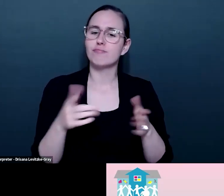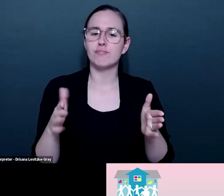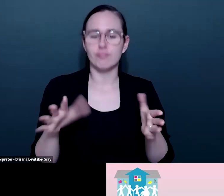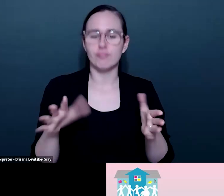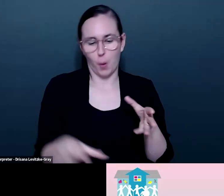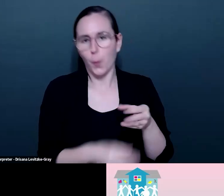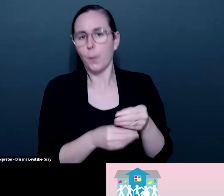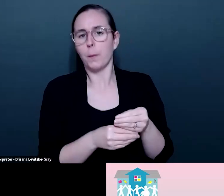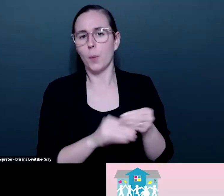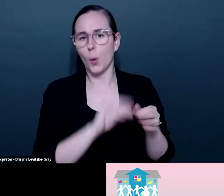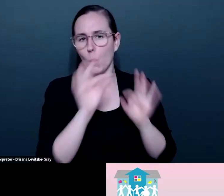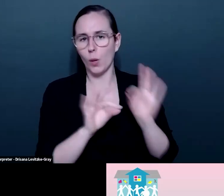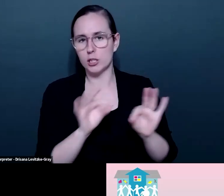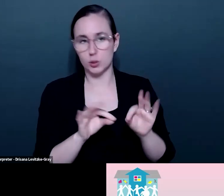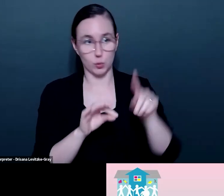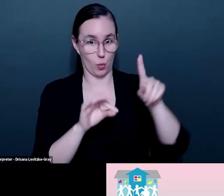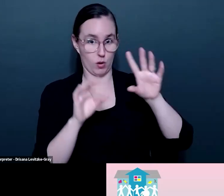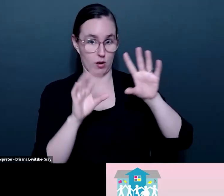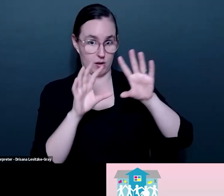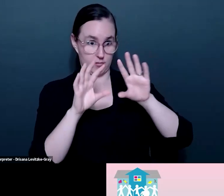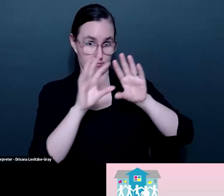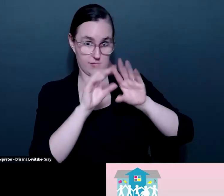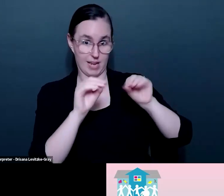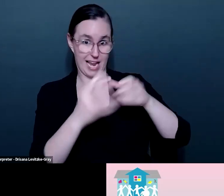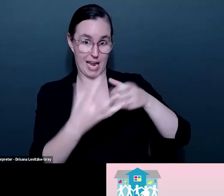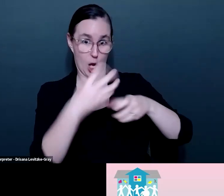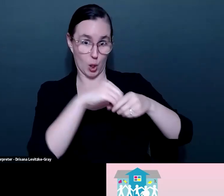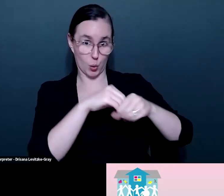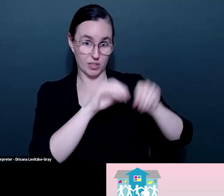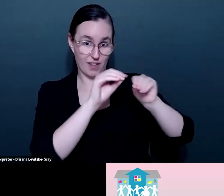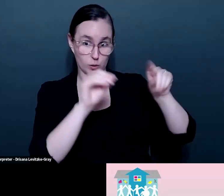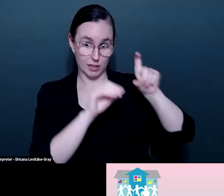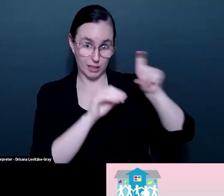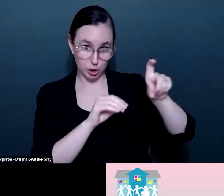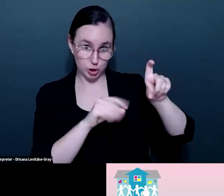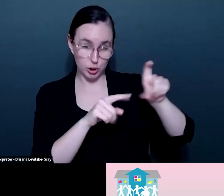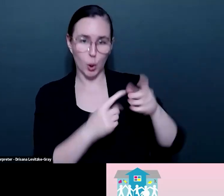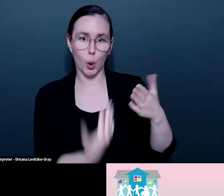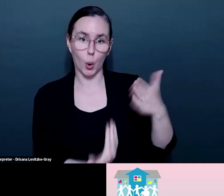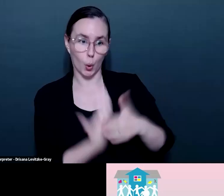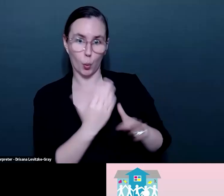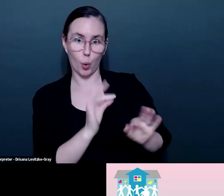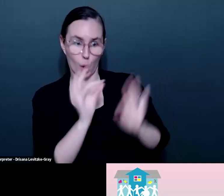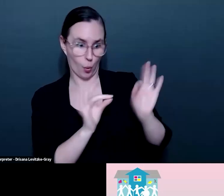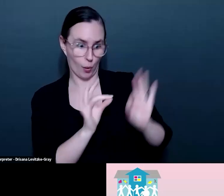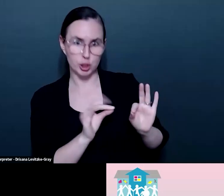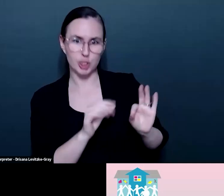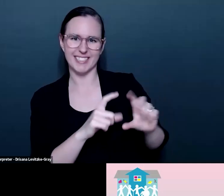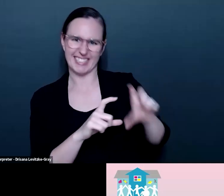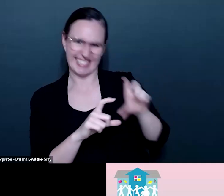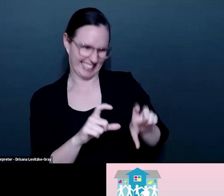Alors, ce n'est pas une question de rajouter des nouvelles questions, mais il y a justement ce groupe de questions sur le